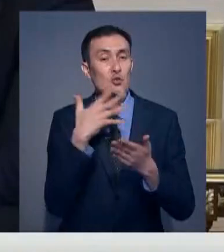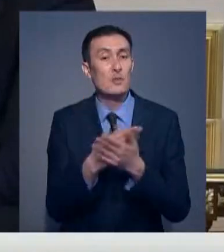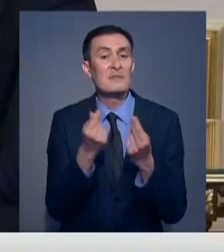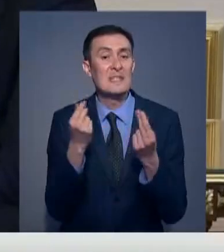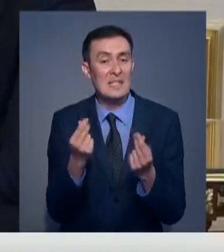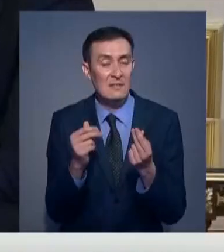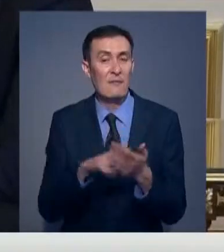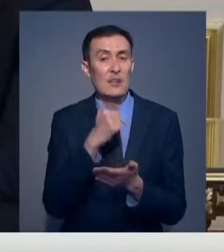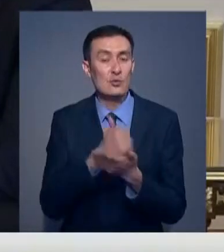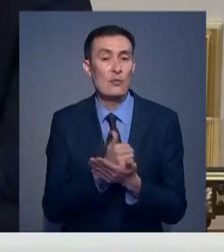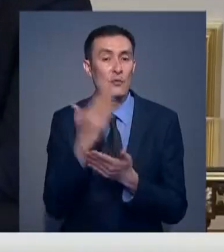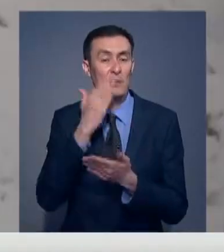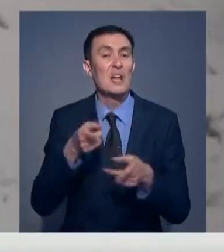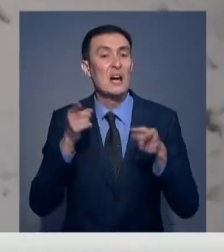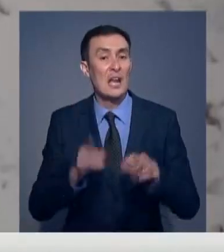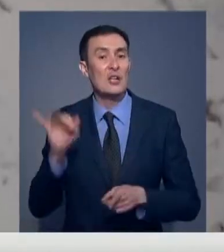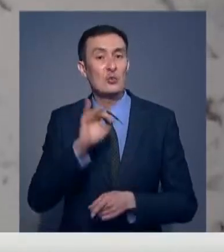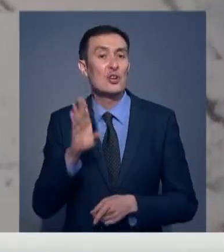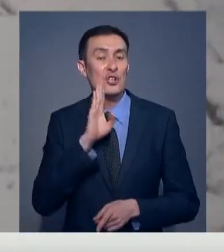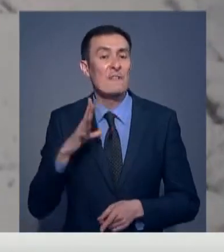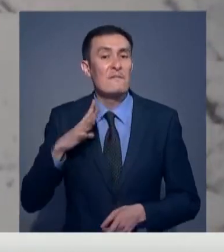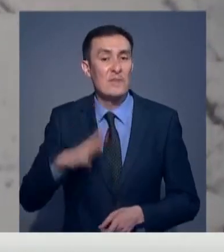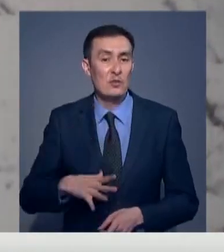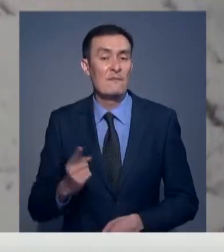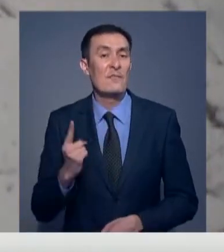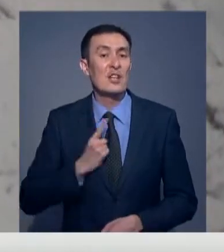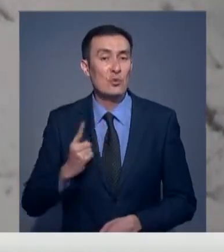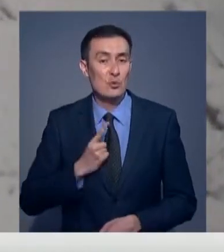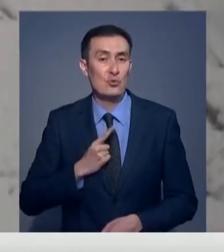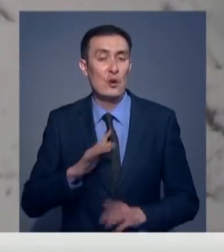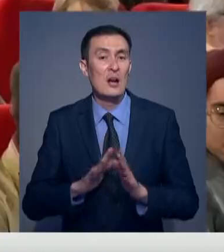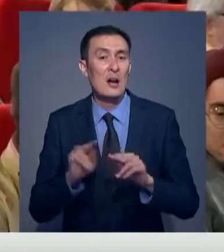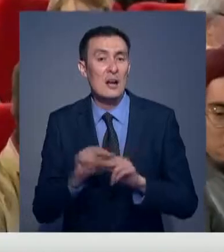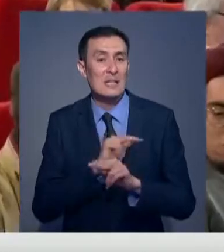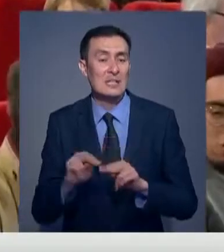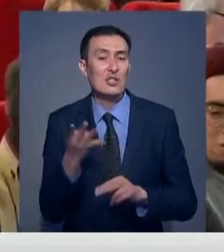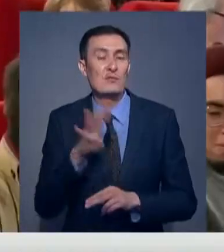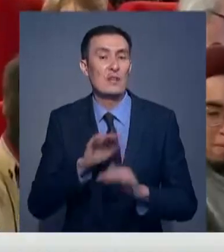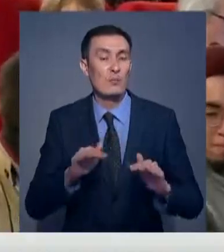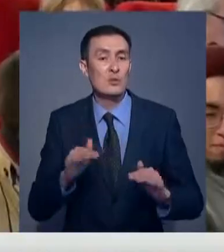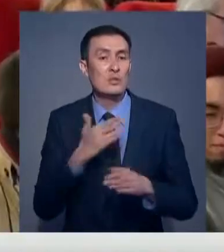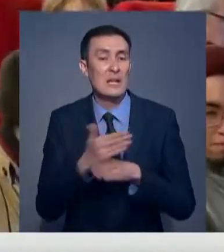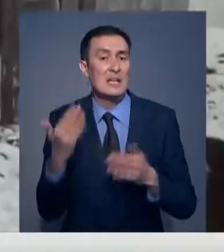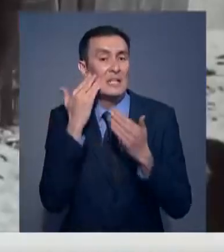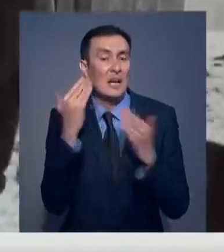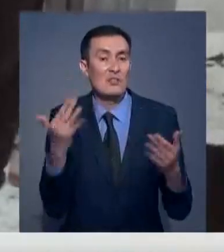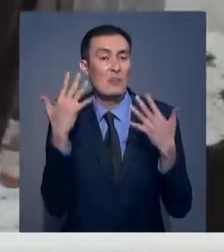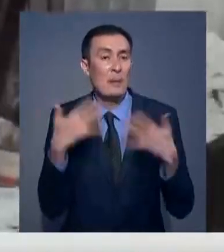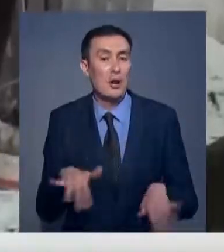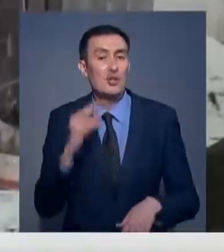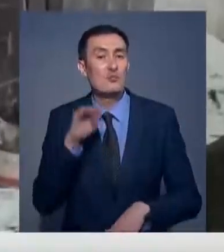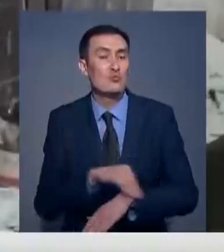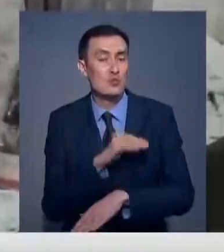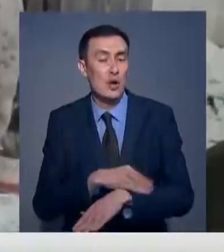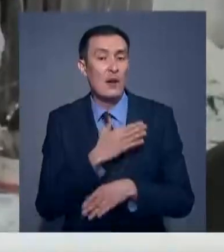собственные средства. В основу легла реальная история женщины, вынужденной в одиночку расти четверых детей после загадочного исчезновения мужа.